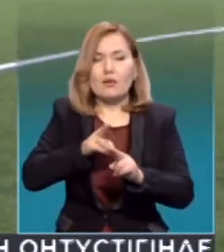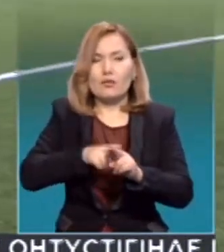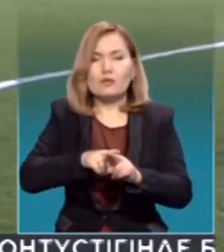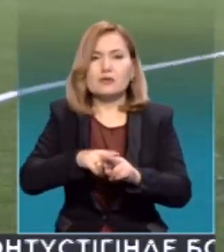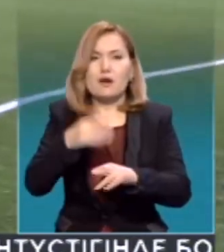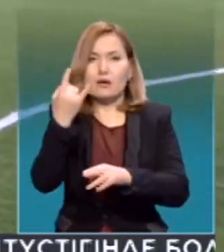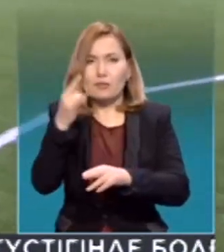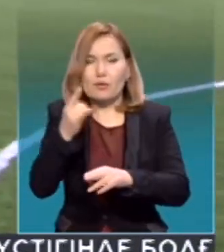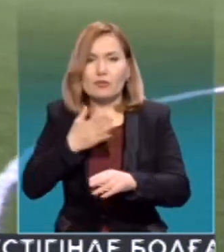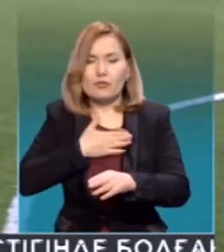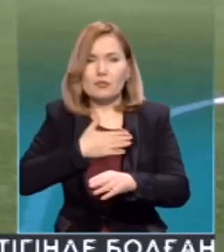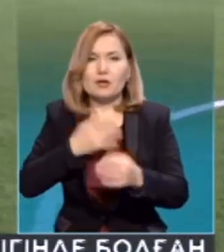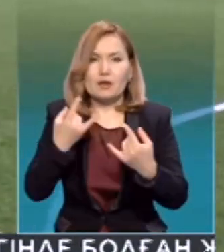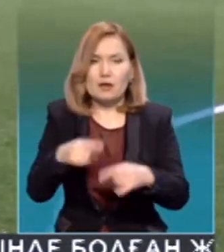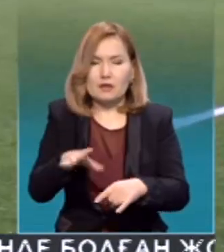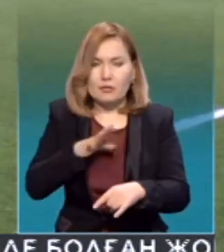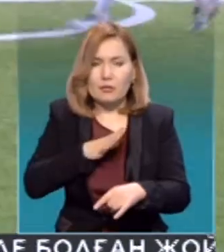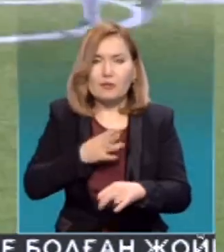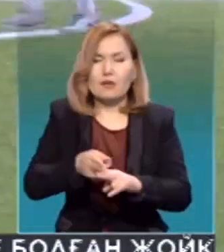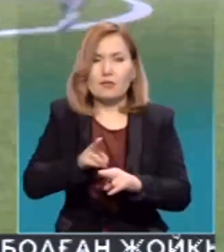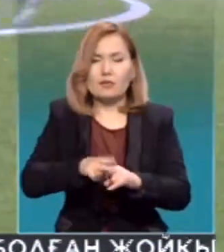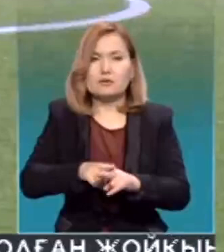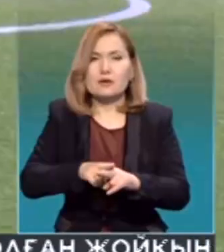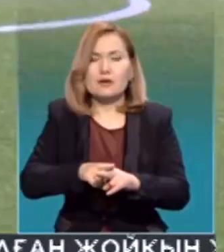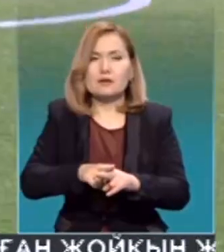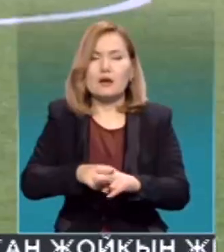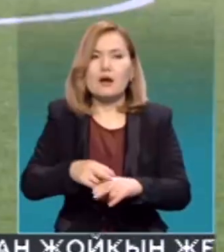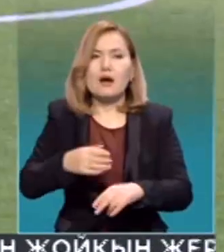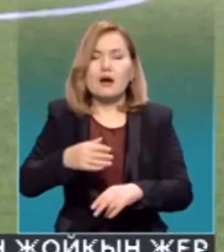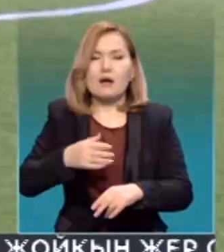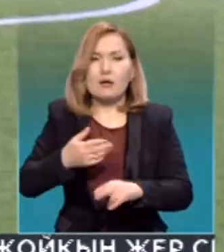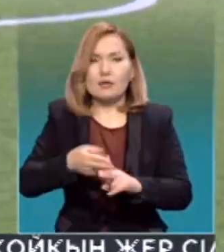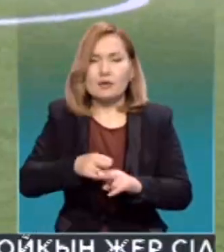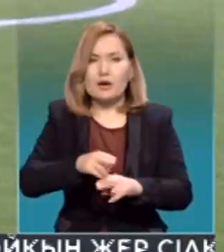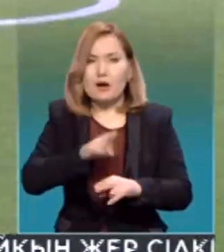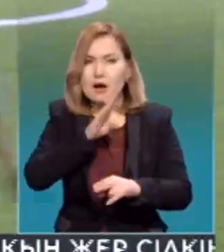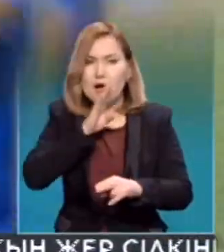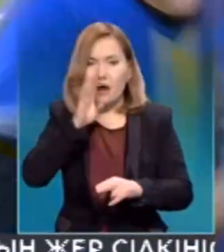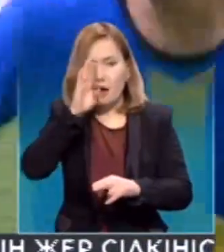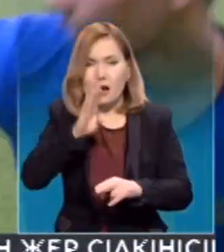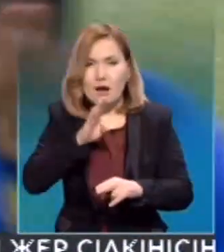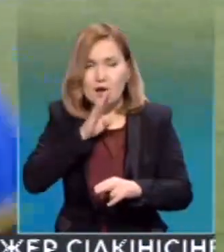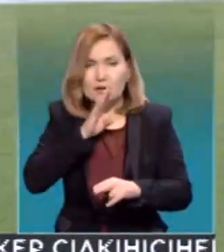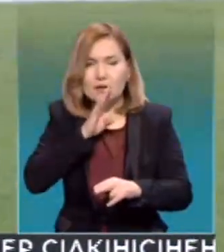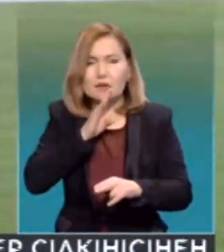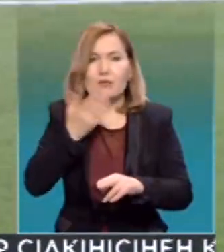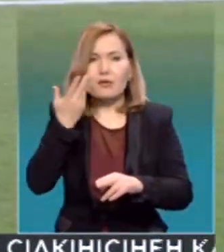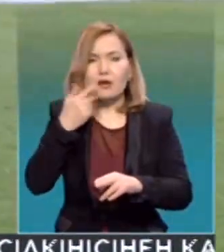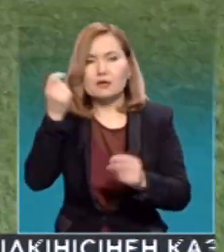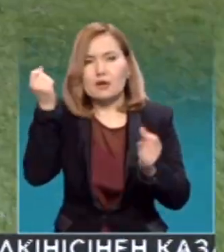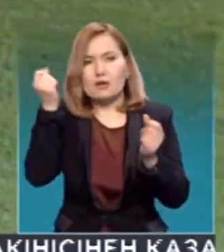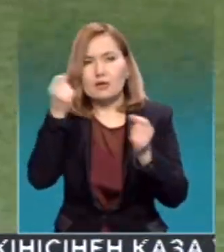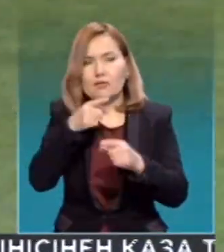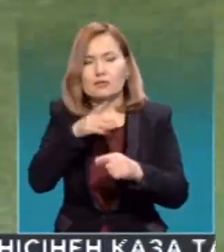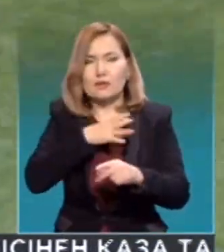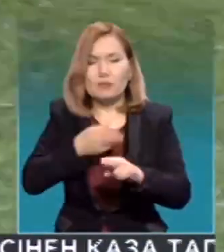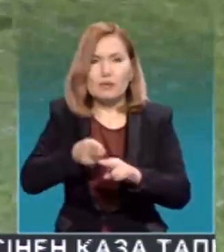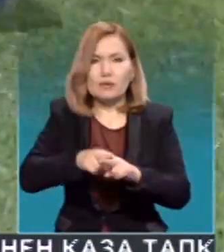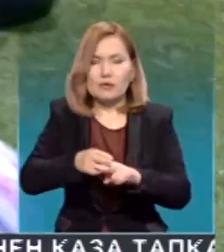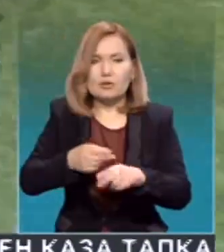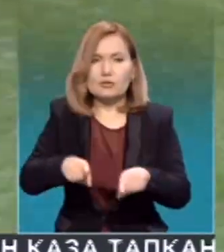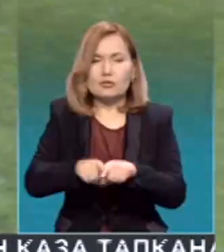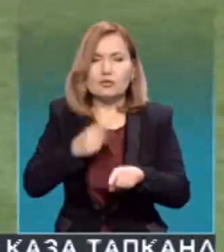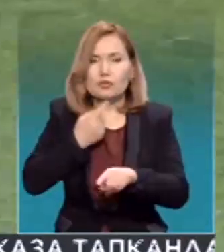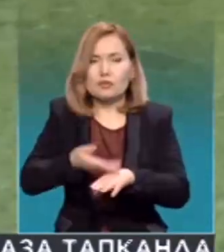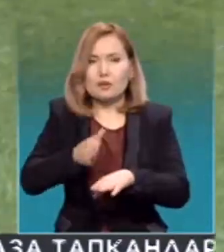деп өзіме сөз бердім. Сол кезде ата-анама бізде метастазы бар деп заключение қоядым.